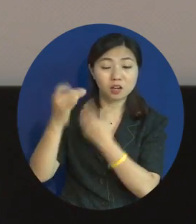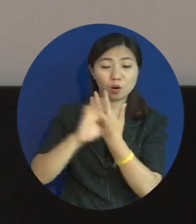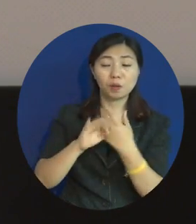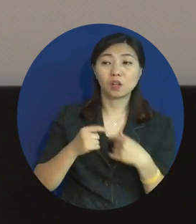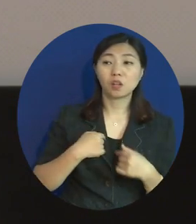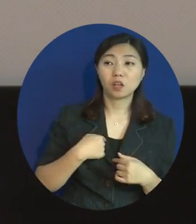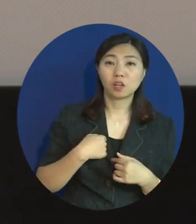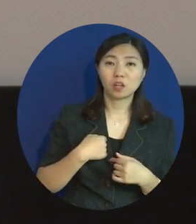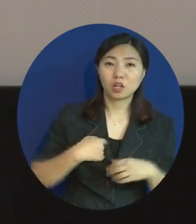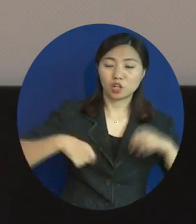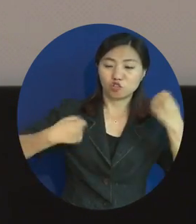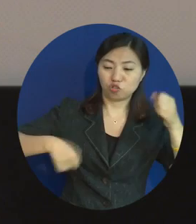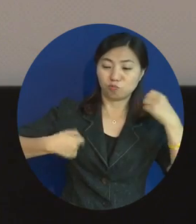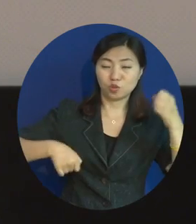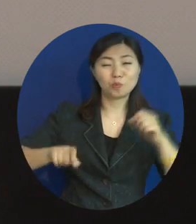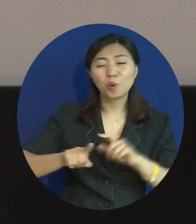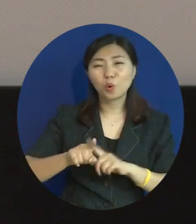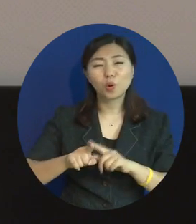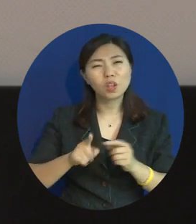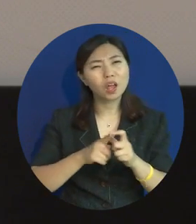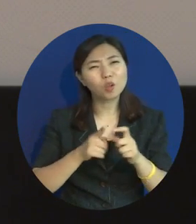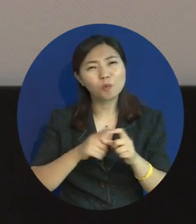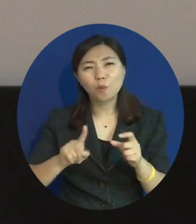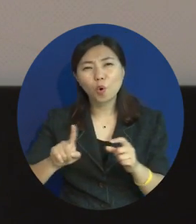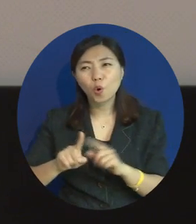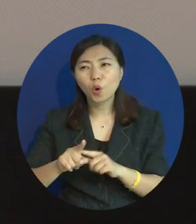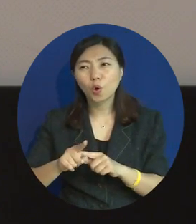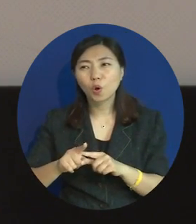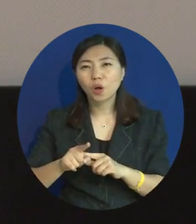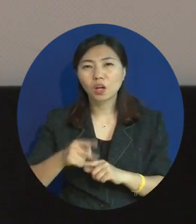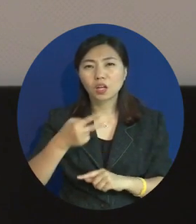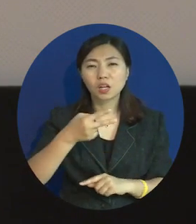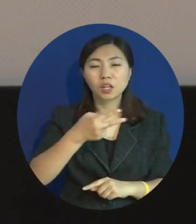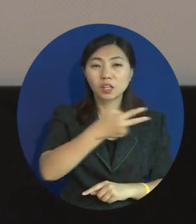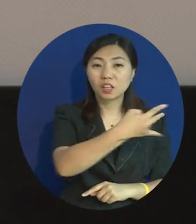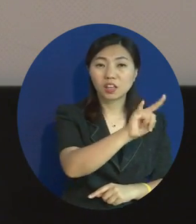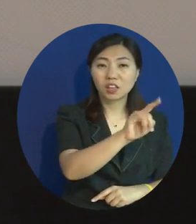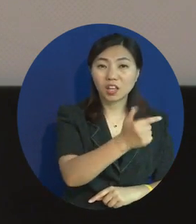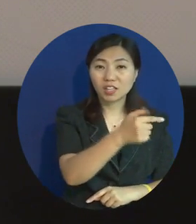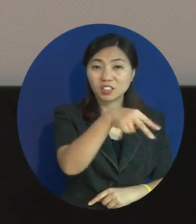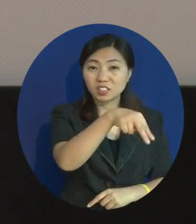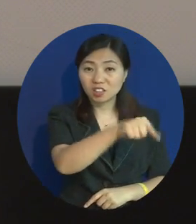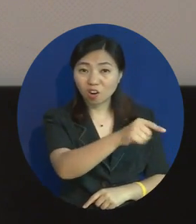안 그러면 뭐 뭐라는 거 춤추는 걸 뭐라 그러죠? 댄서. 어?